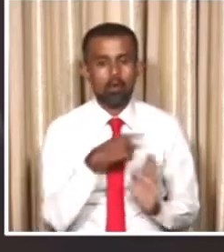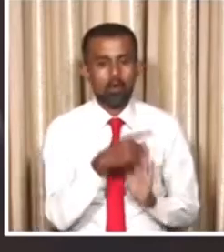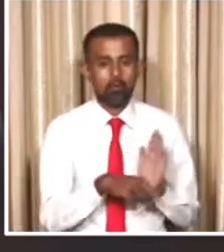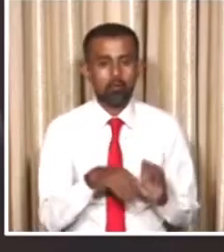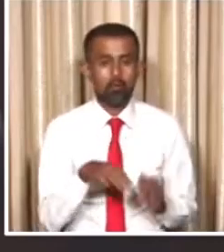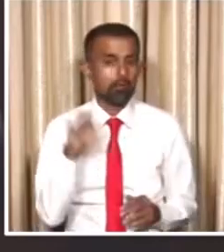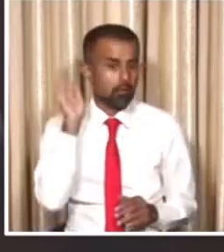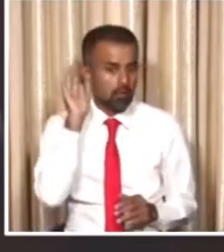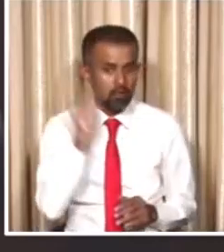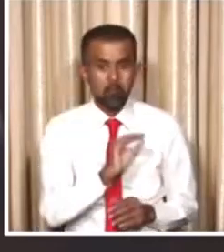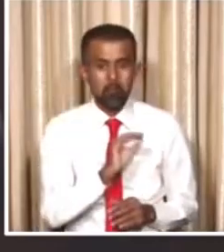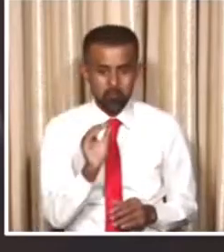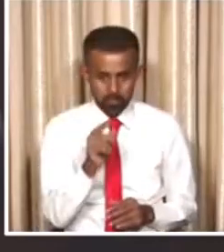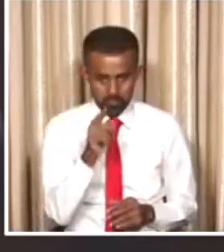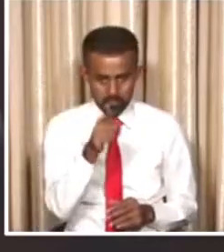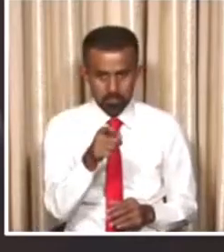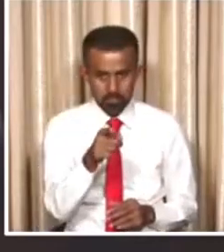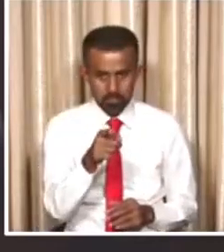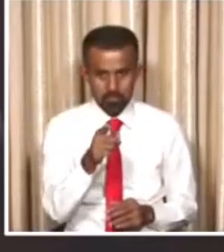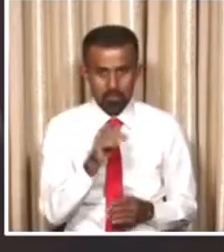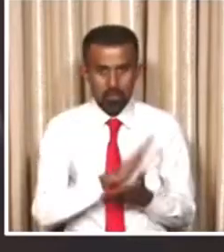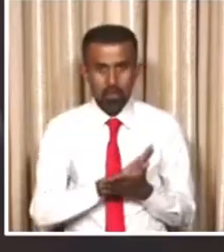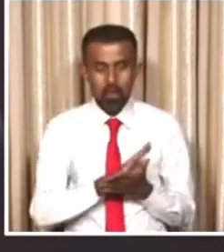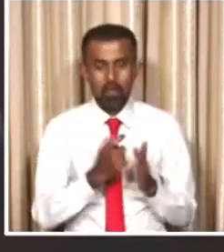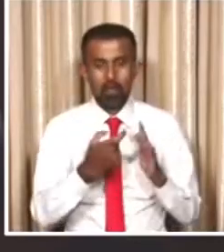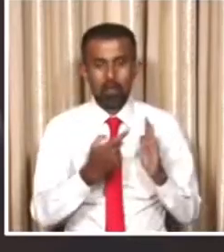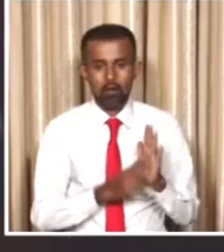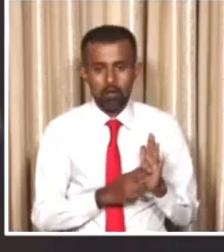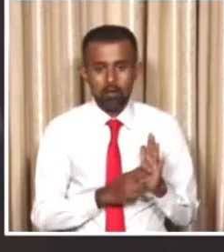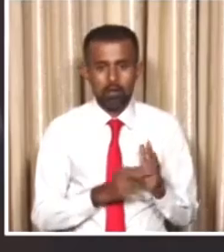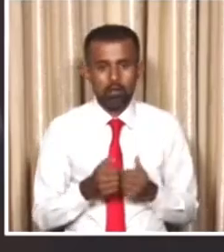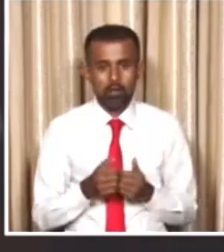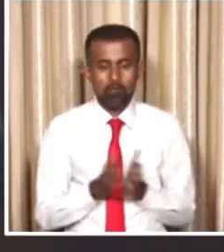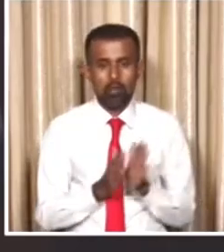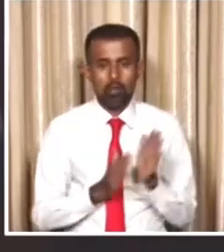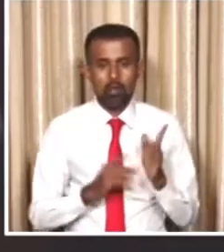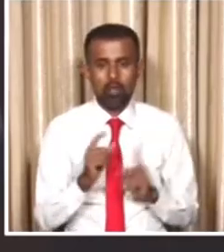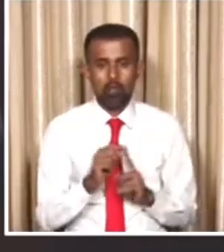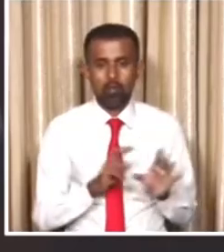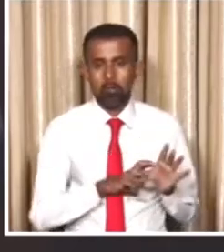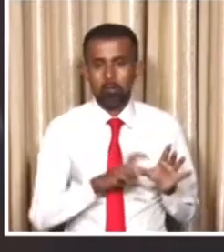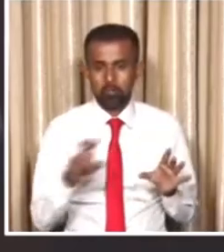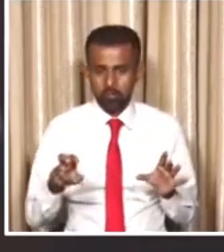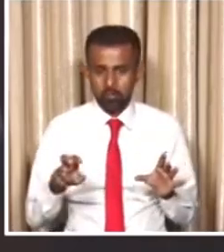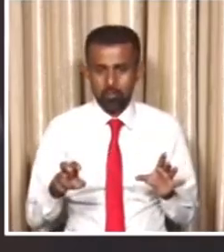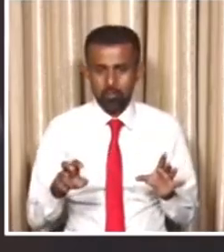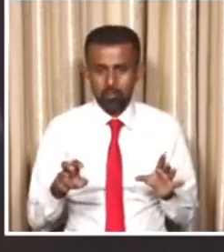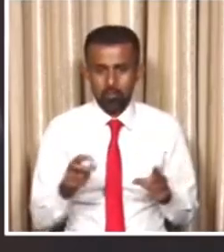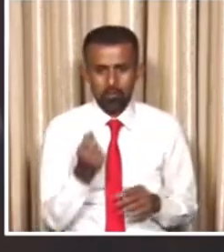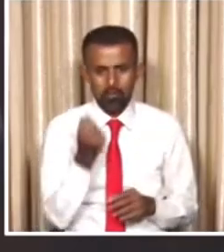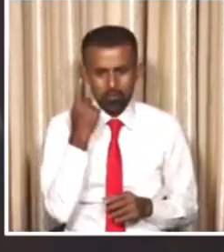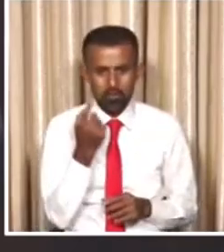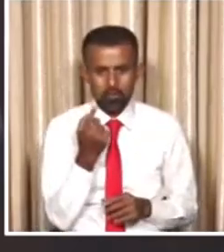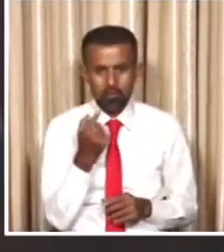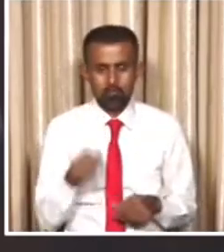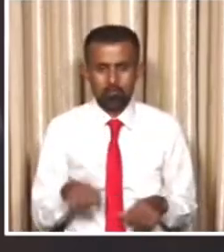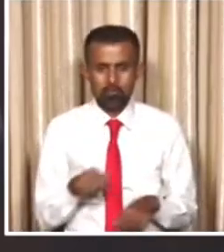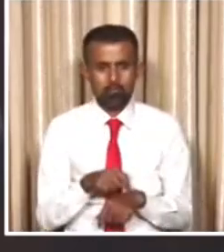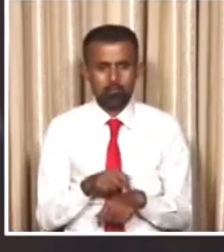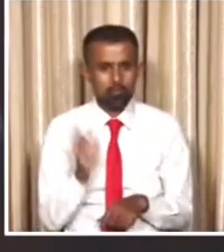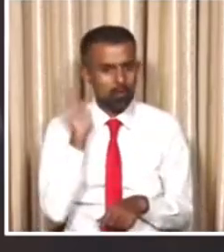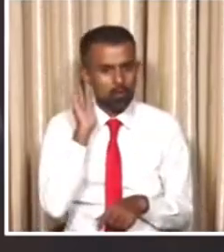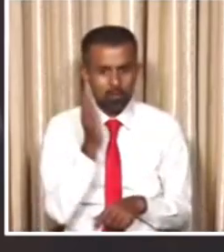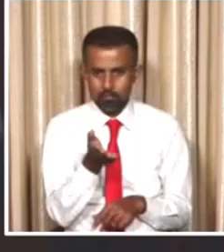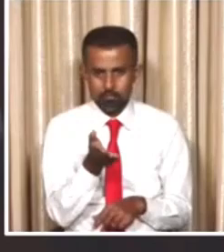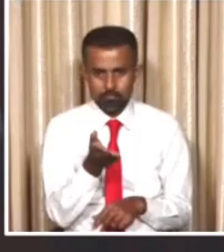දැනගත්තට පස්සේද හරින් ප්‍රාන්දු ඇමතිවරයාට තමන්ගේ අමාත්‍යාංශයෙන් ඉල්ලා අස්වෙන්න හිතෙන්නේ කියන එක මම මේ අවස්ථාවේදී අහන්න